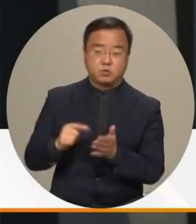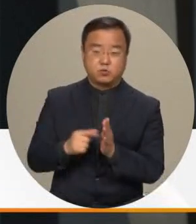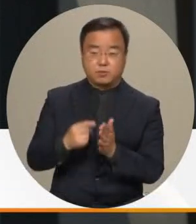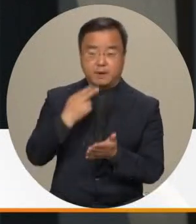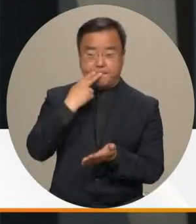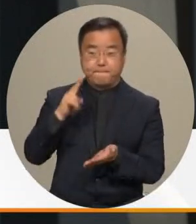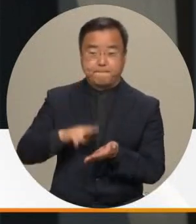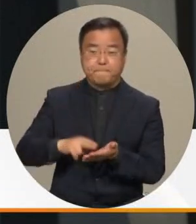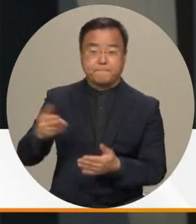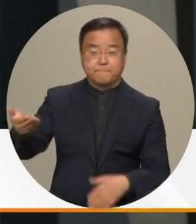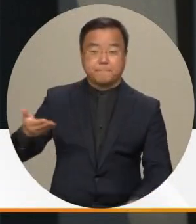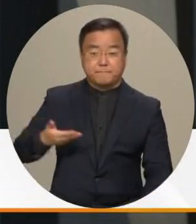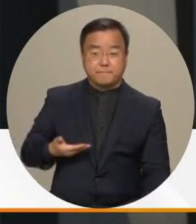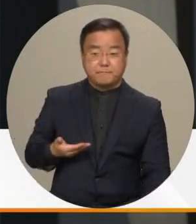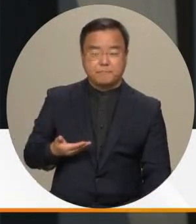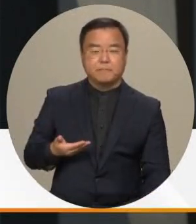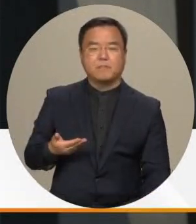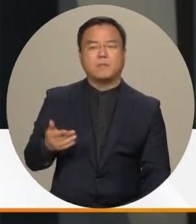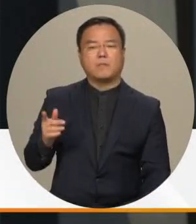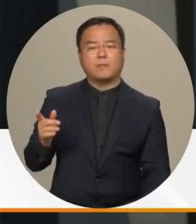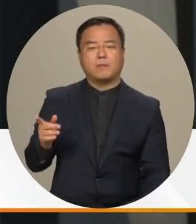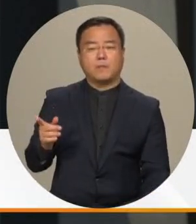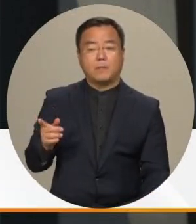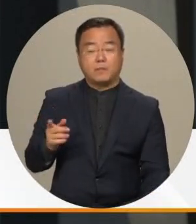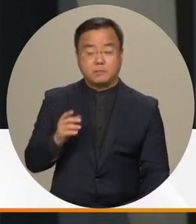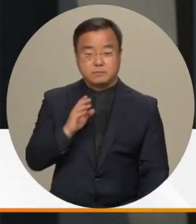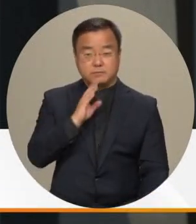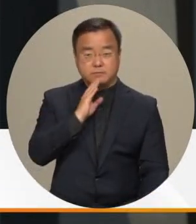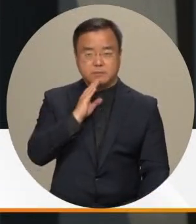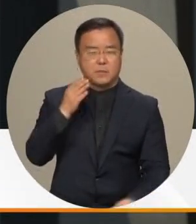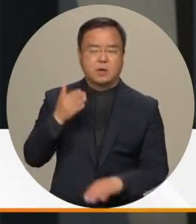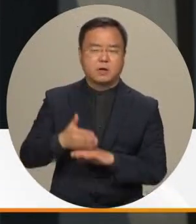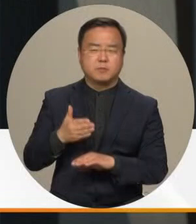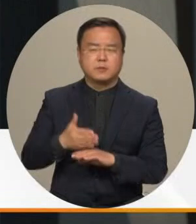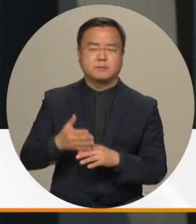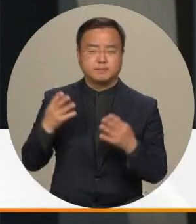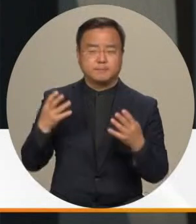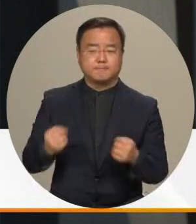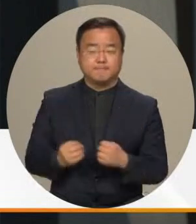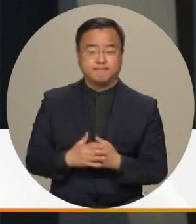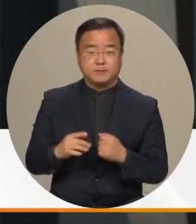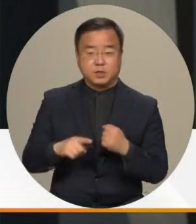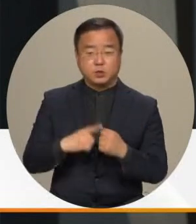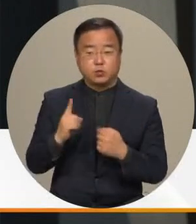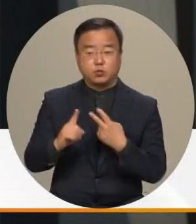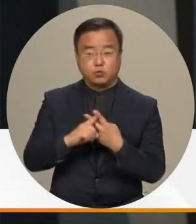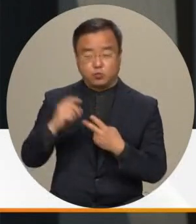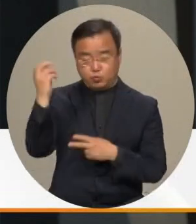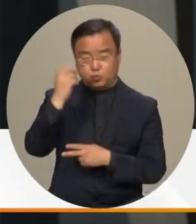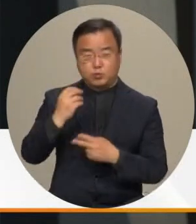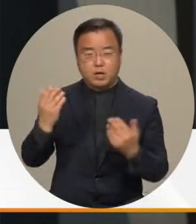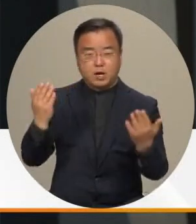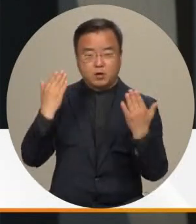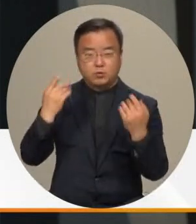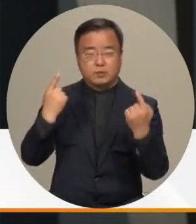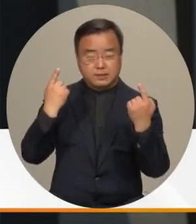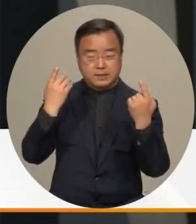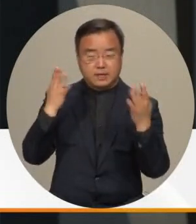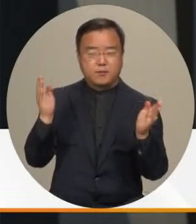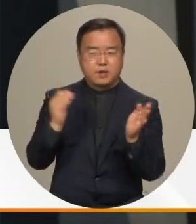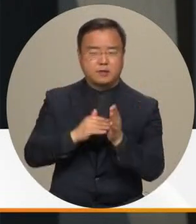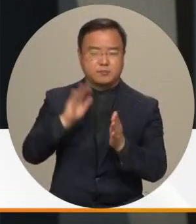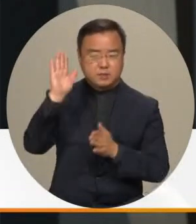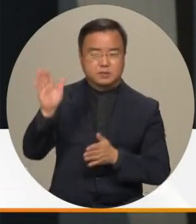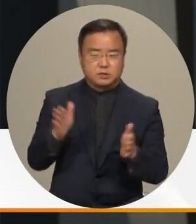주시거든요 장문의 편지를 써서 보내주시는데 너무 감사한 거예요 그 초등 중고등 대학생 또 진로 선택까지